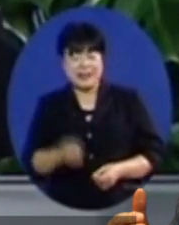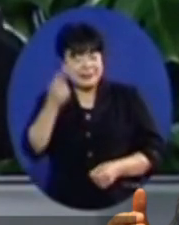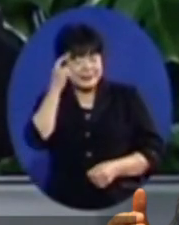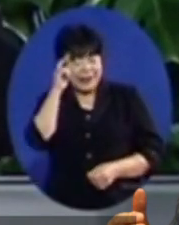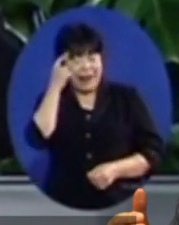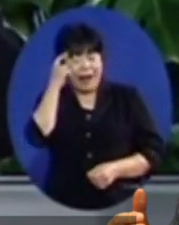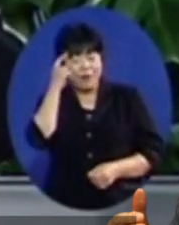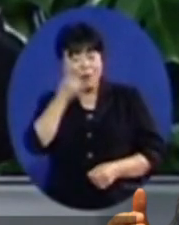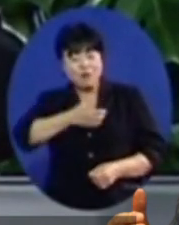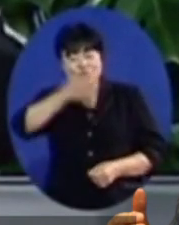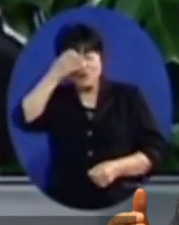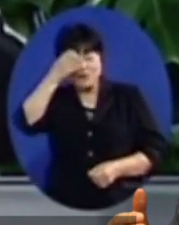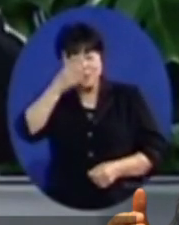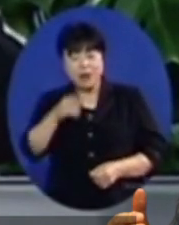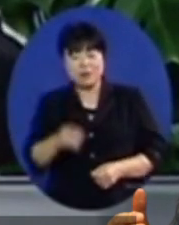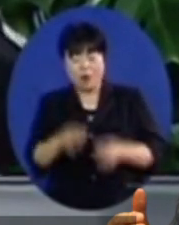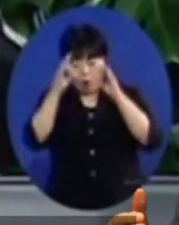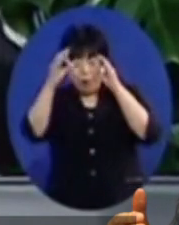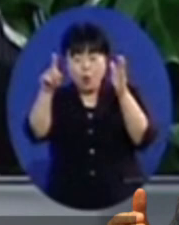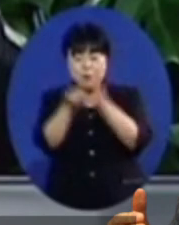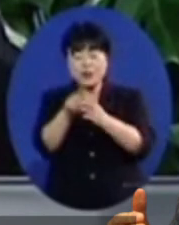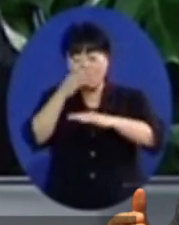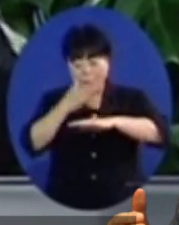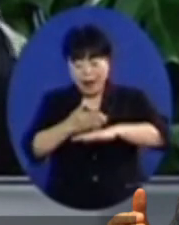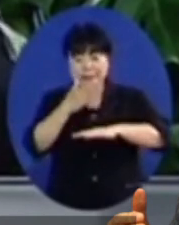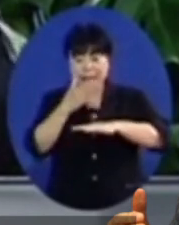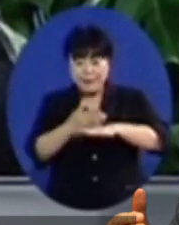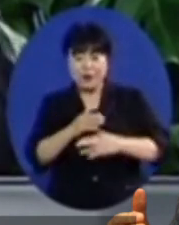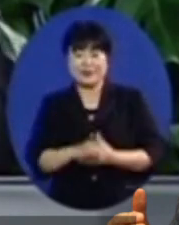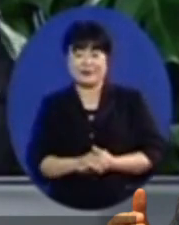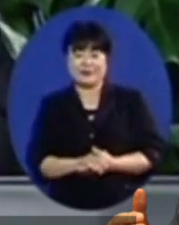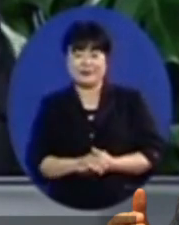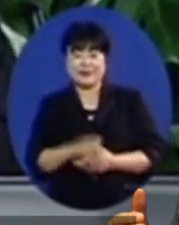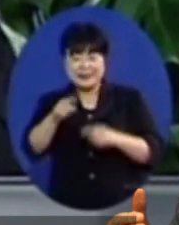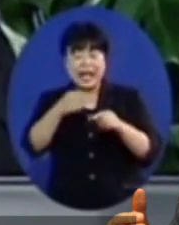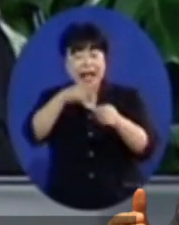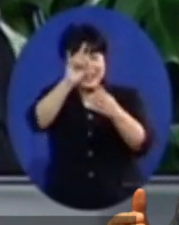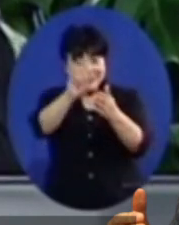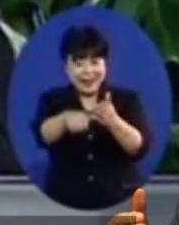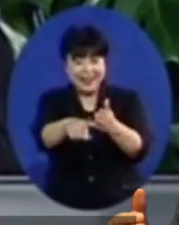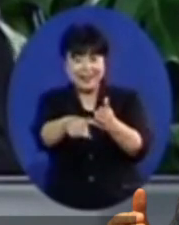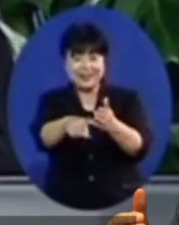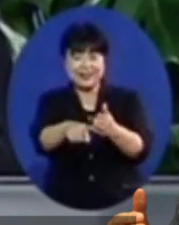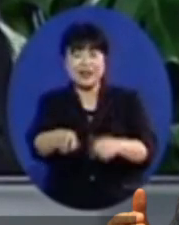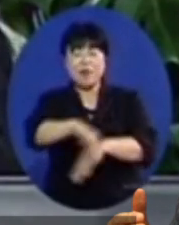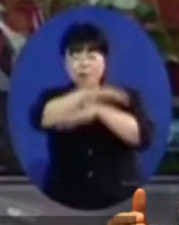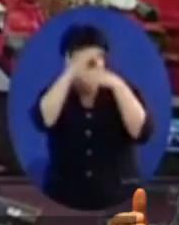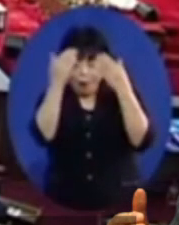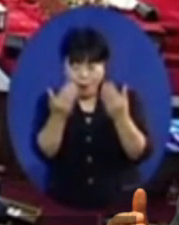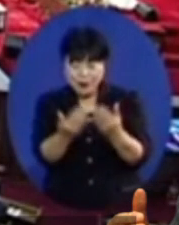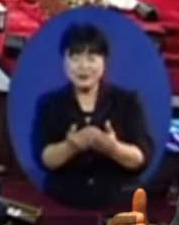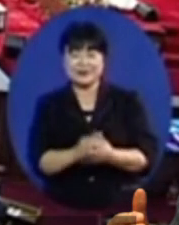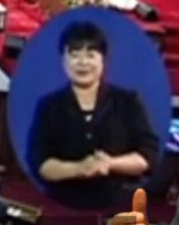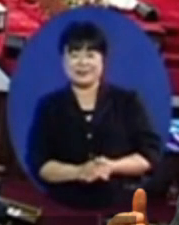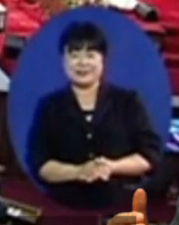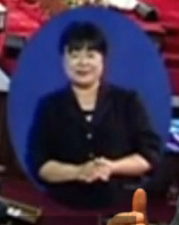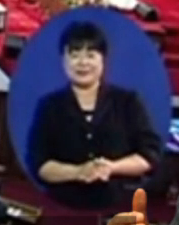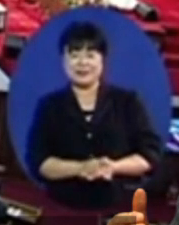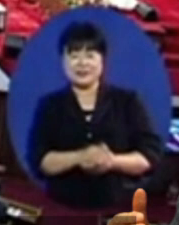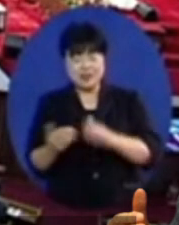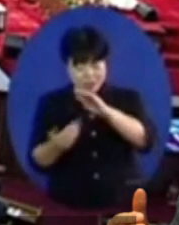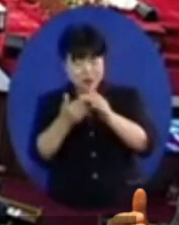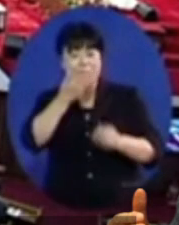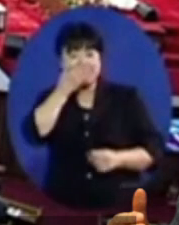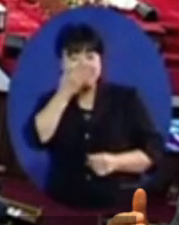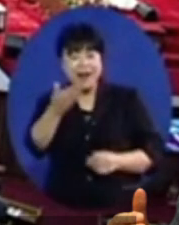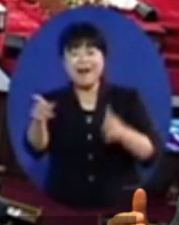생각하고 꿈꾸어 보고 믿고 감사하면서 나가면 모든 것이 여러분에게 이루어지는